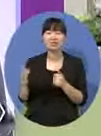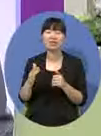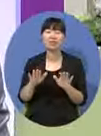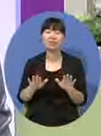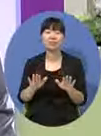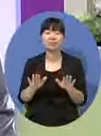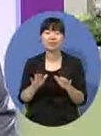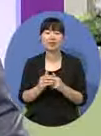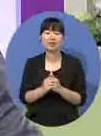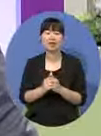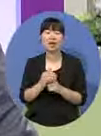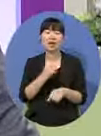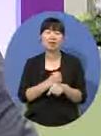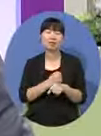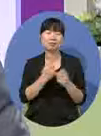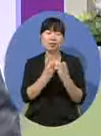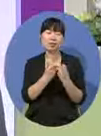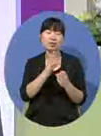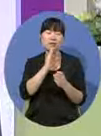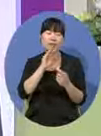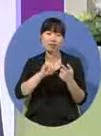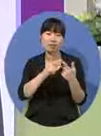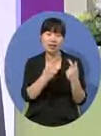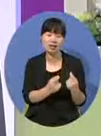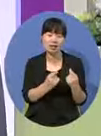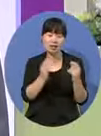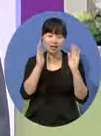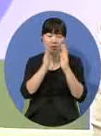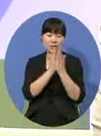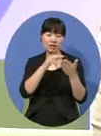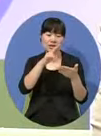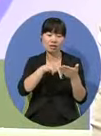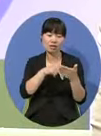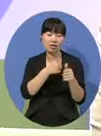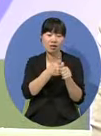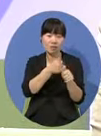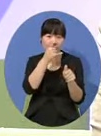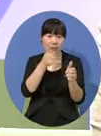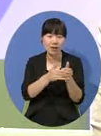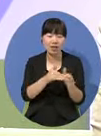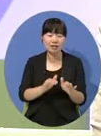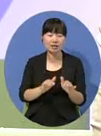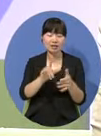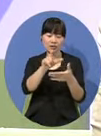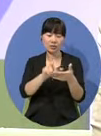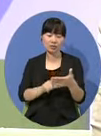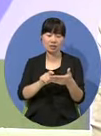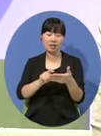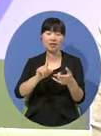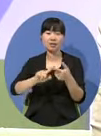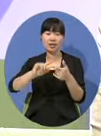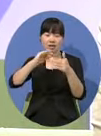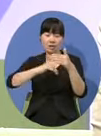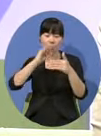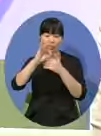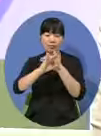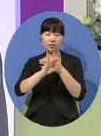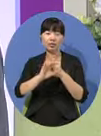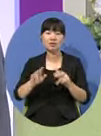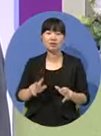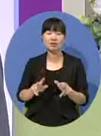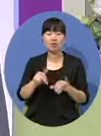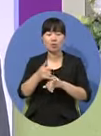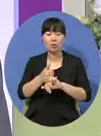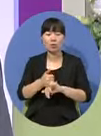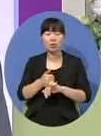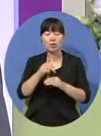사실 현옥은 하셨던 방법이 진짜 맞는 게 교과서 지문 읽는 거예요. 네. 근데 교과서에 이제 수록된 그 작품들은 사실상